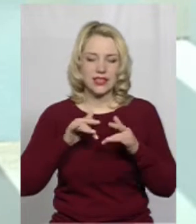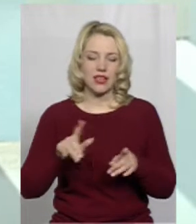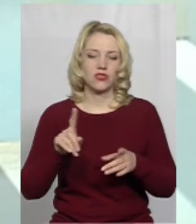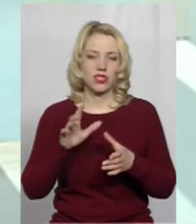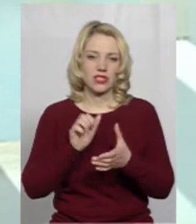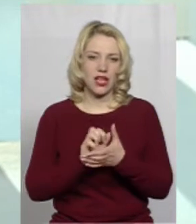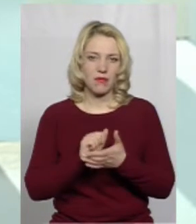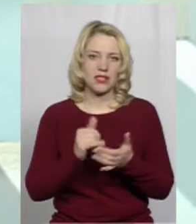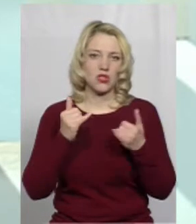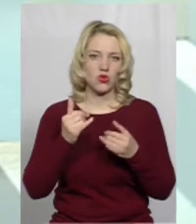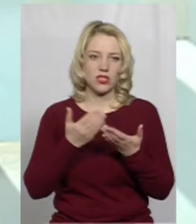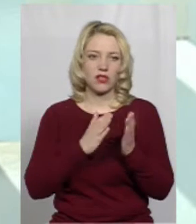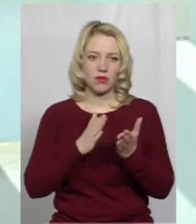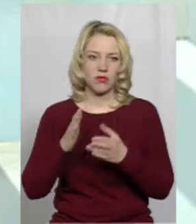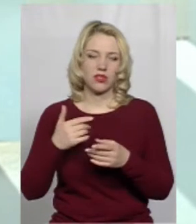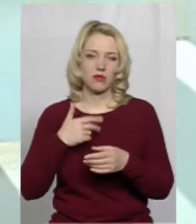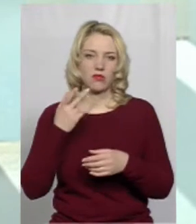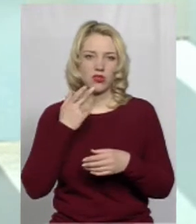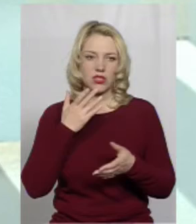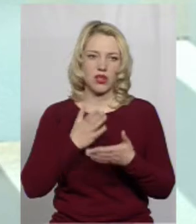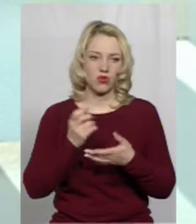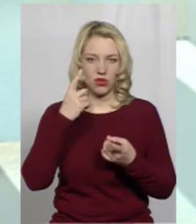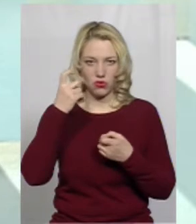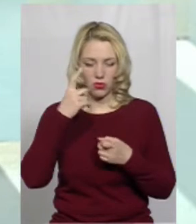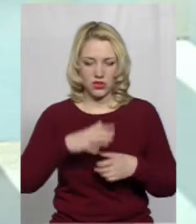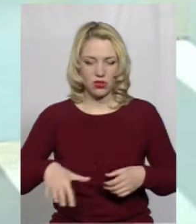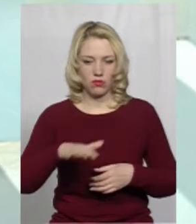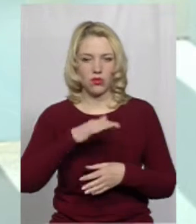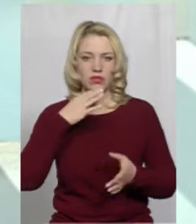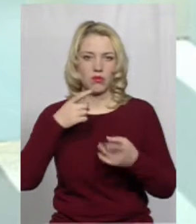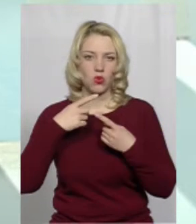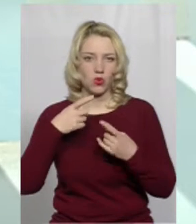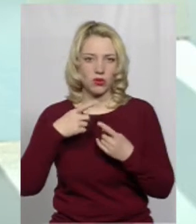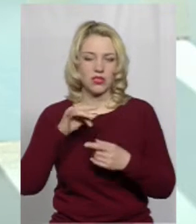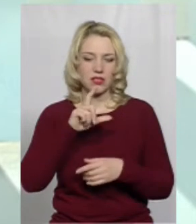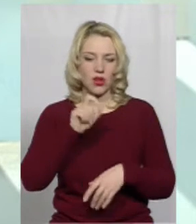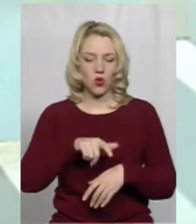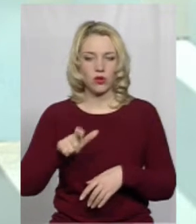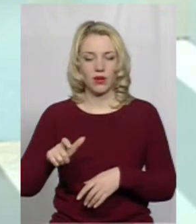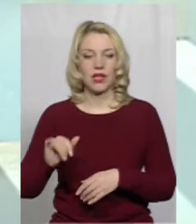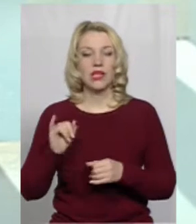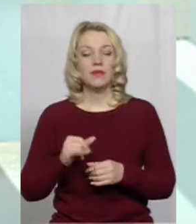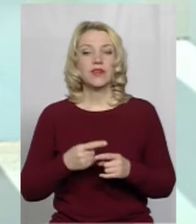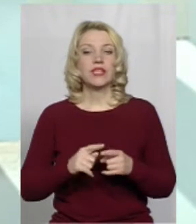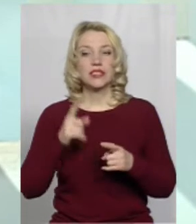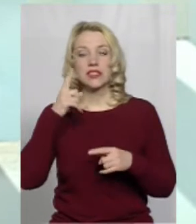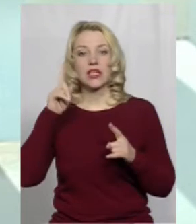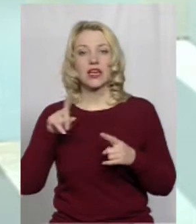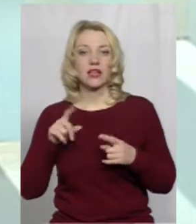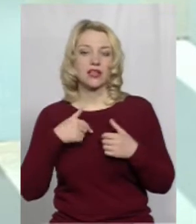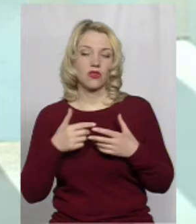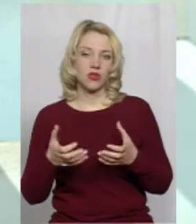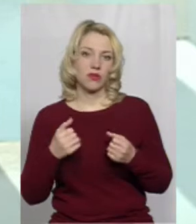займається сучасна бібліотека. Ми постійно знаходимося в інформаційному просторі, спілкуємося з людьми. І ці знання, які я